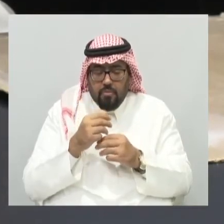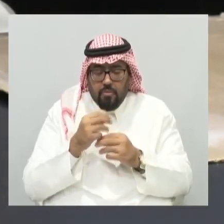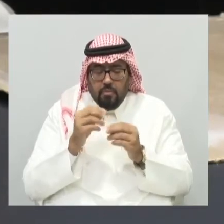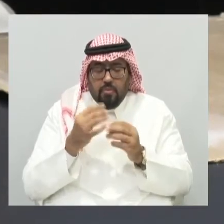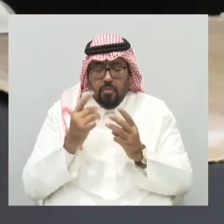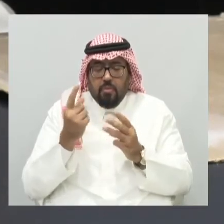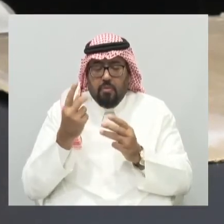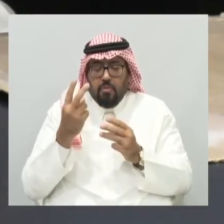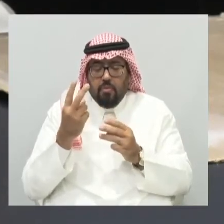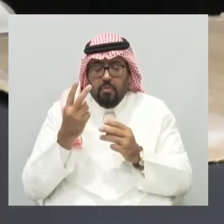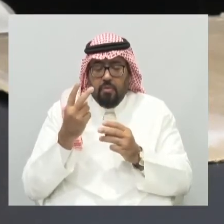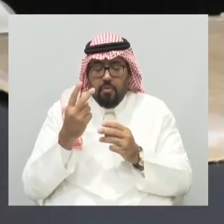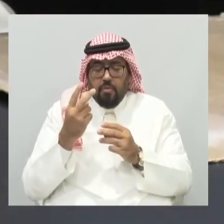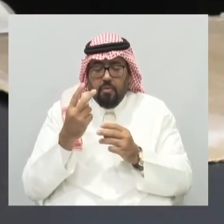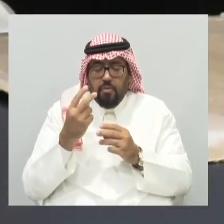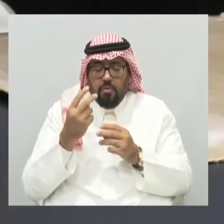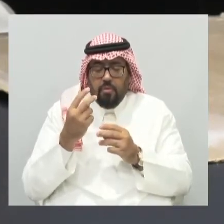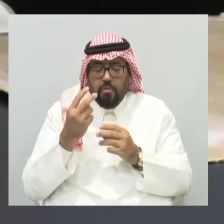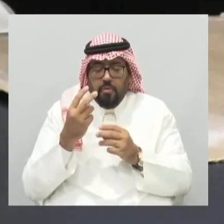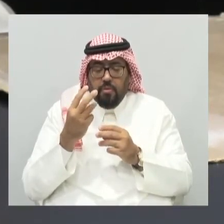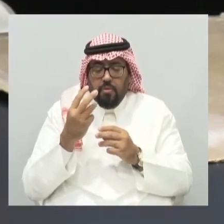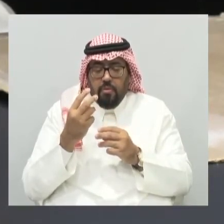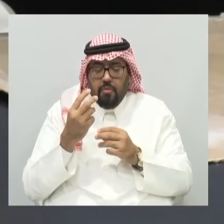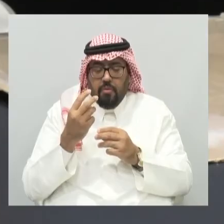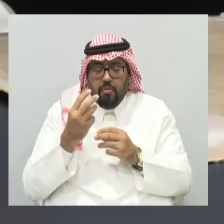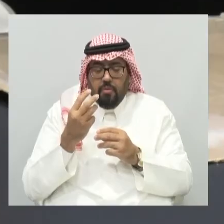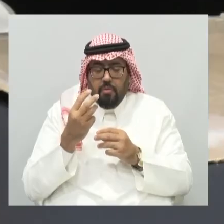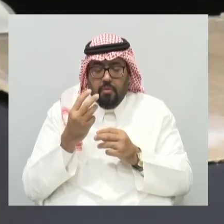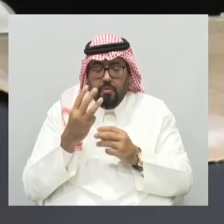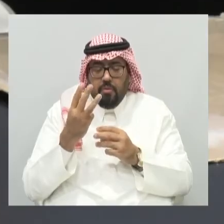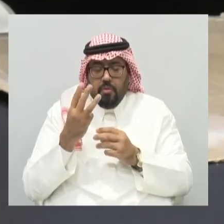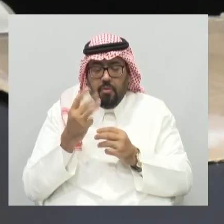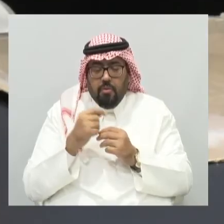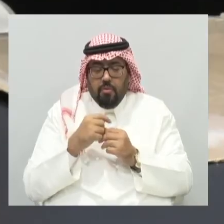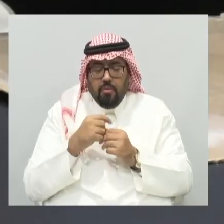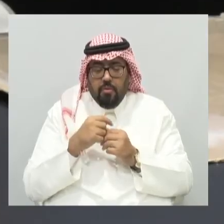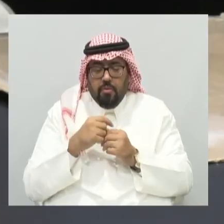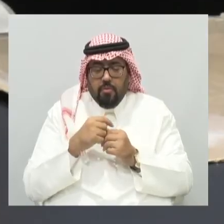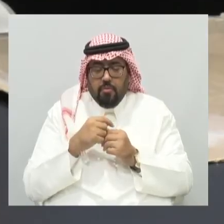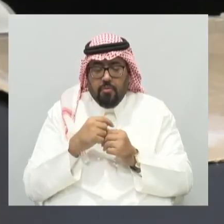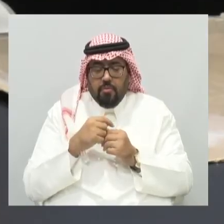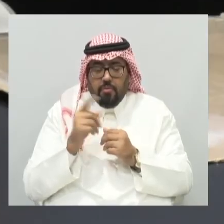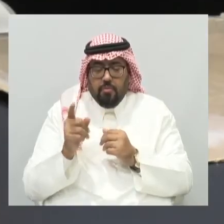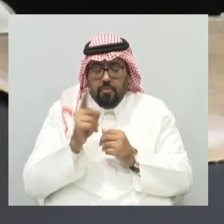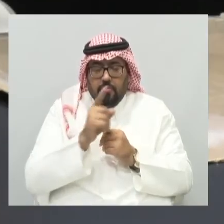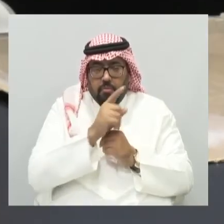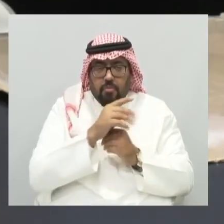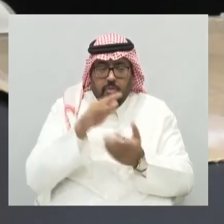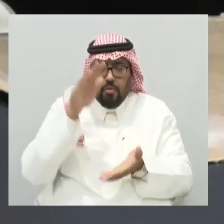الثانيه طيب وهات الكاسه الثالثه طيب اشكال